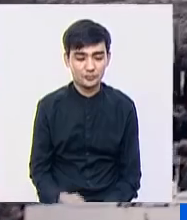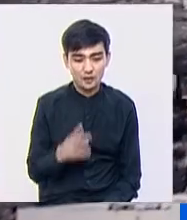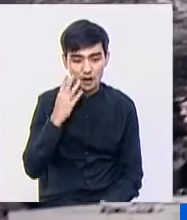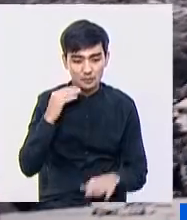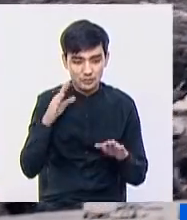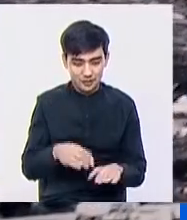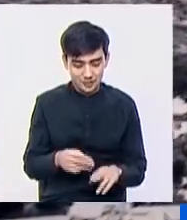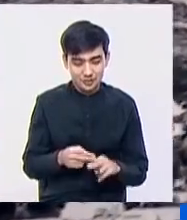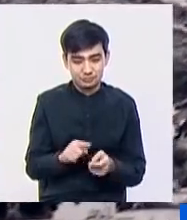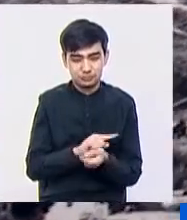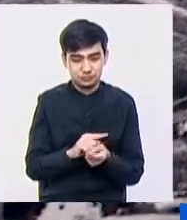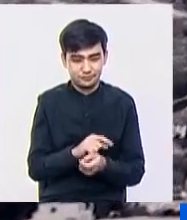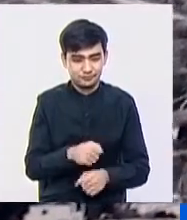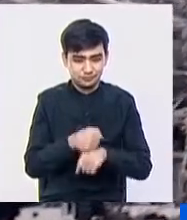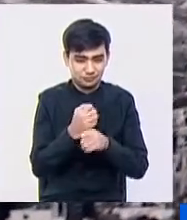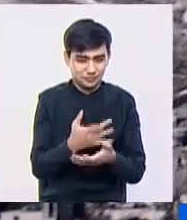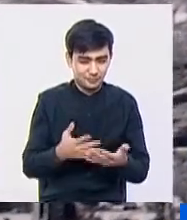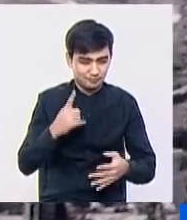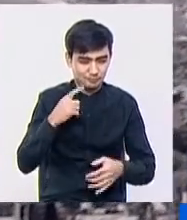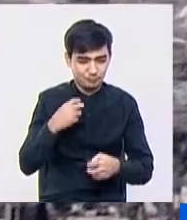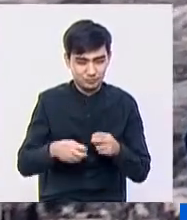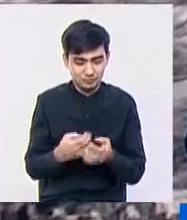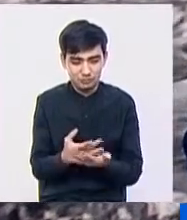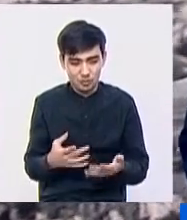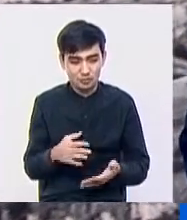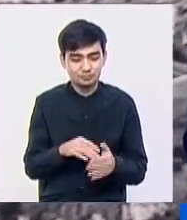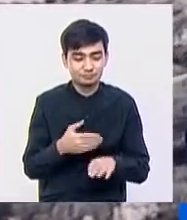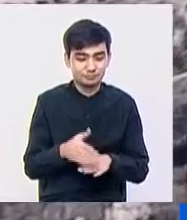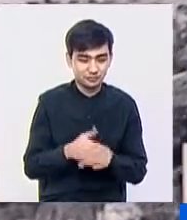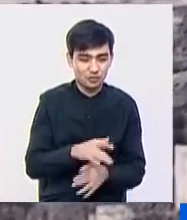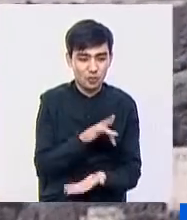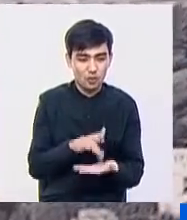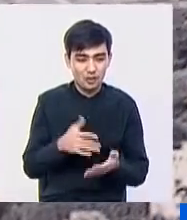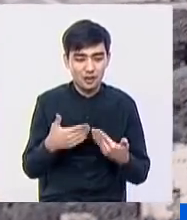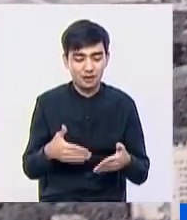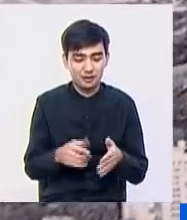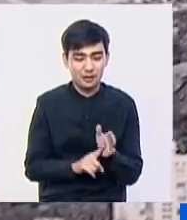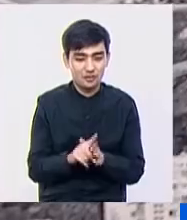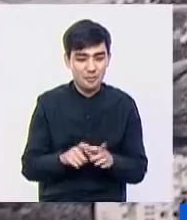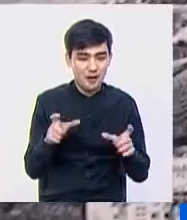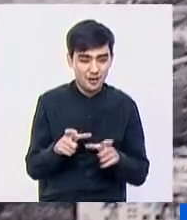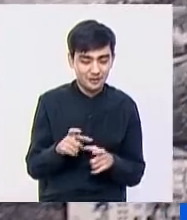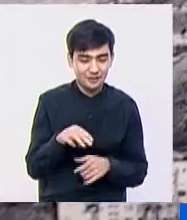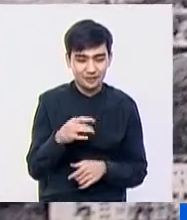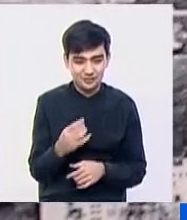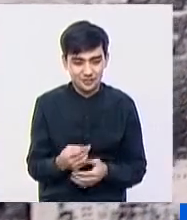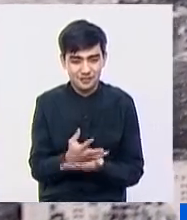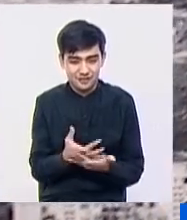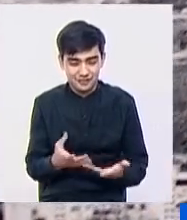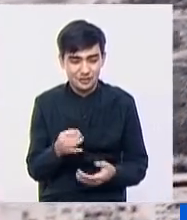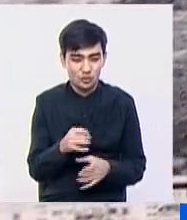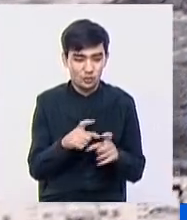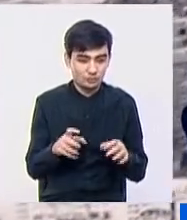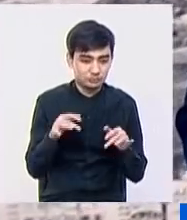Алматы восстанавливается после массовых погромов. Постепенно в городе начали открываться дополнительные магазины торговых сетей. Принимать